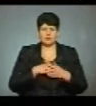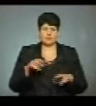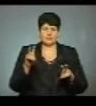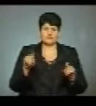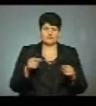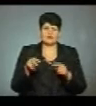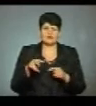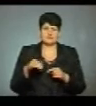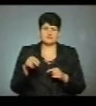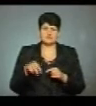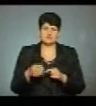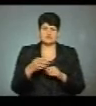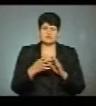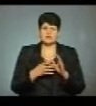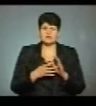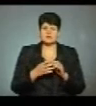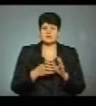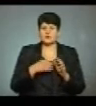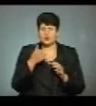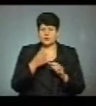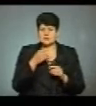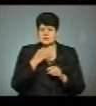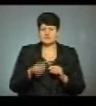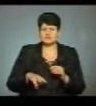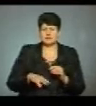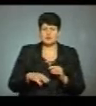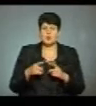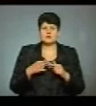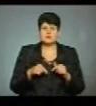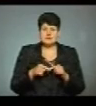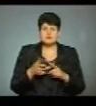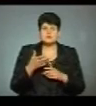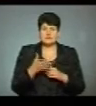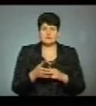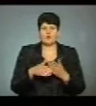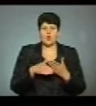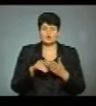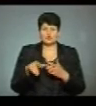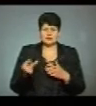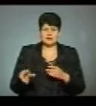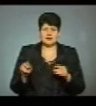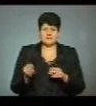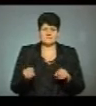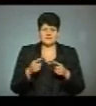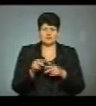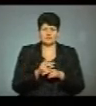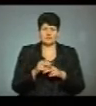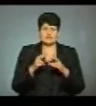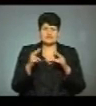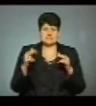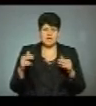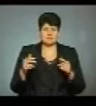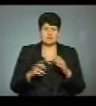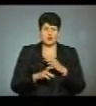липні 2019 року, розповів директор цієї організації Андрій Савчук. За його словами, волонтери фонду відновлюють замки, костели та храми,